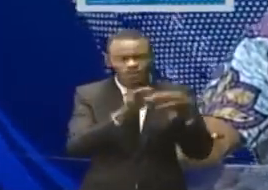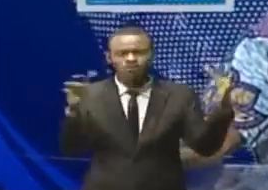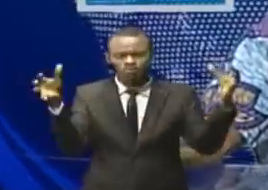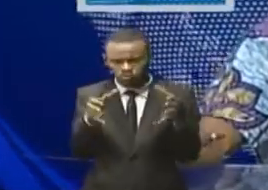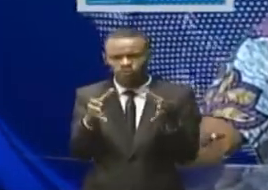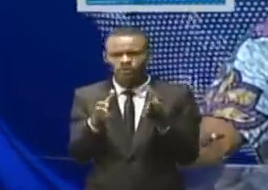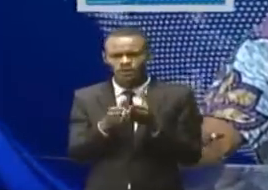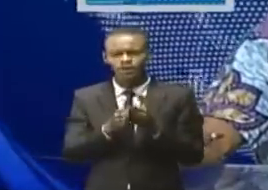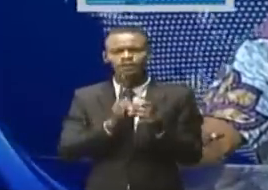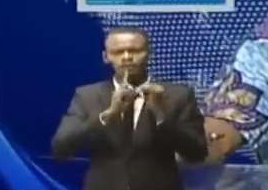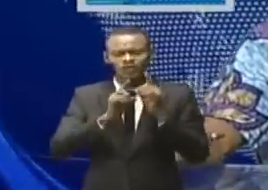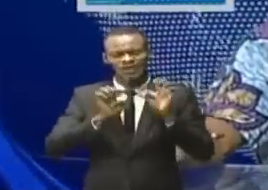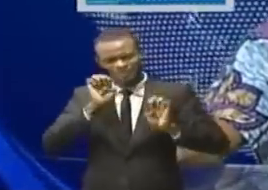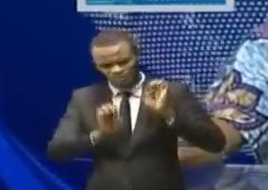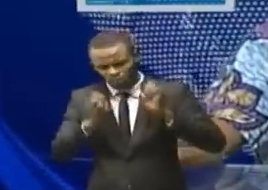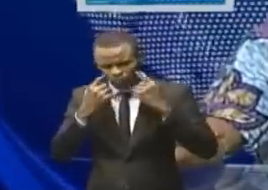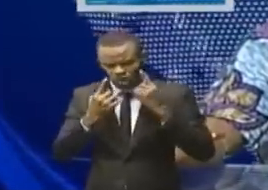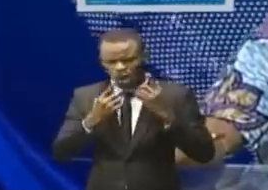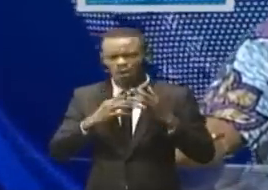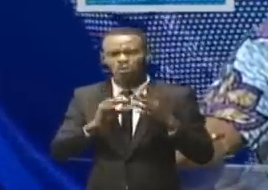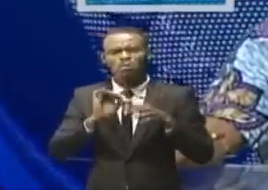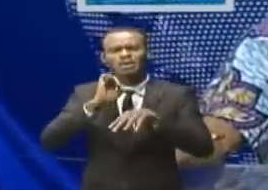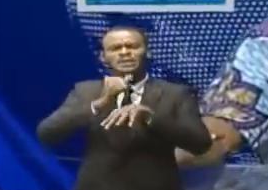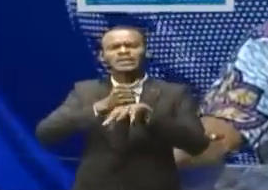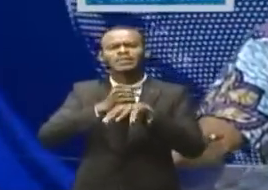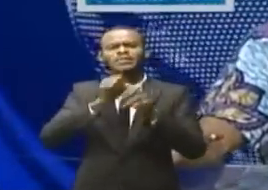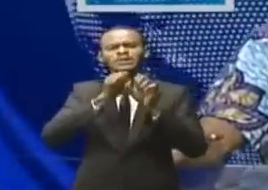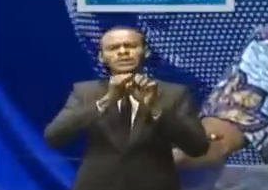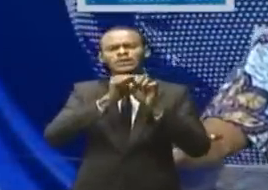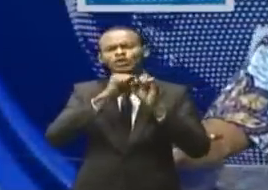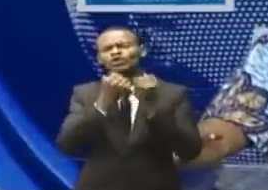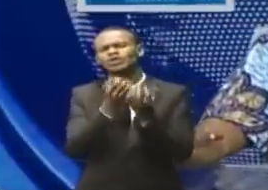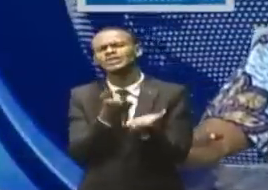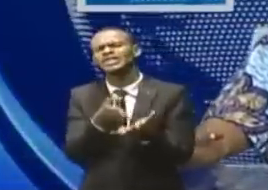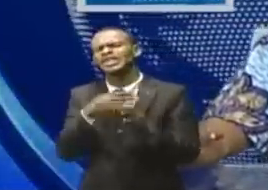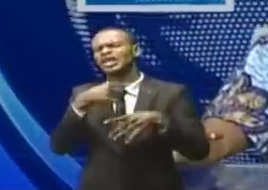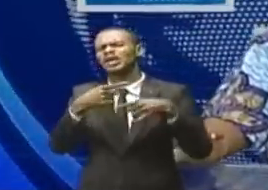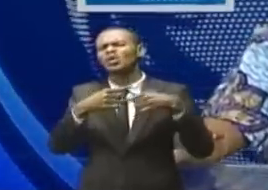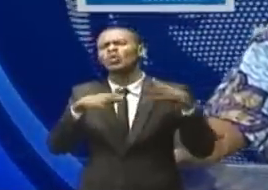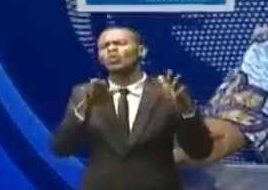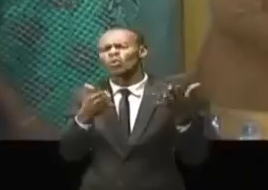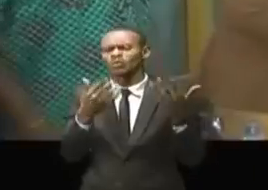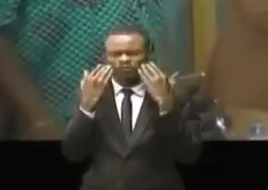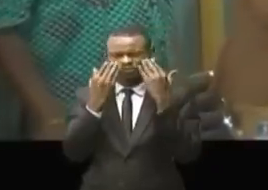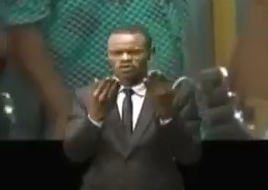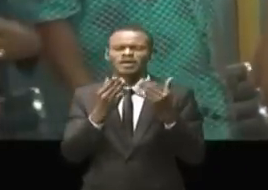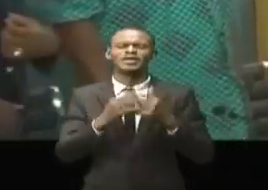modalités de la mise en œuvre de cette structure publique. Annie Malaka et Manuela Commissaire.